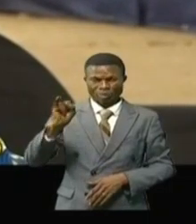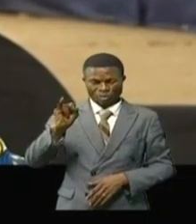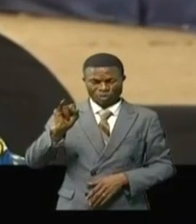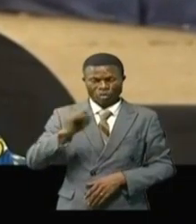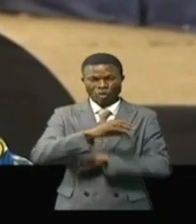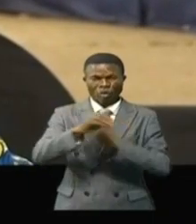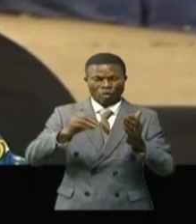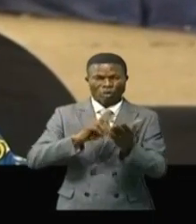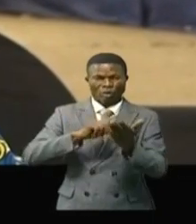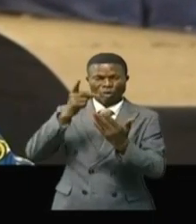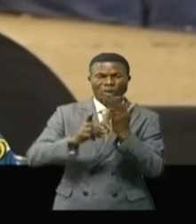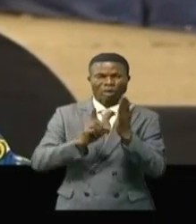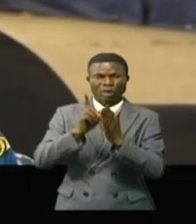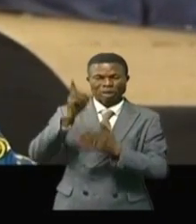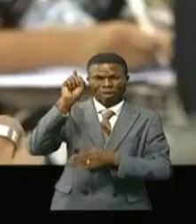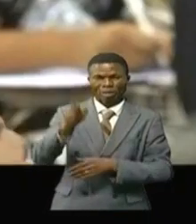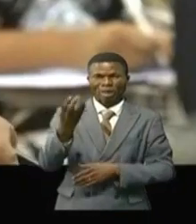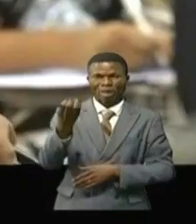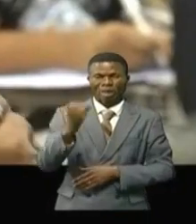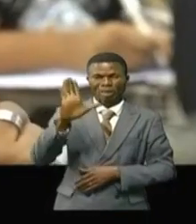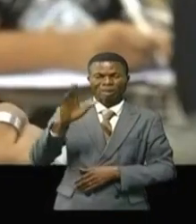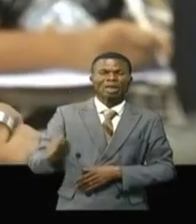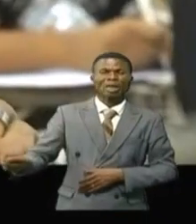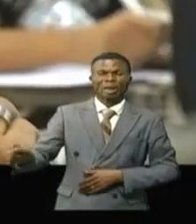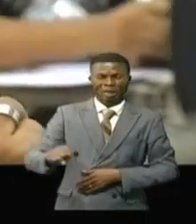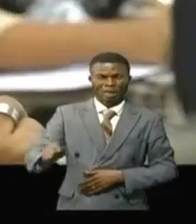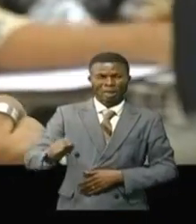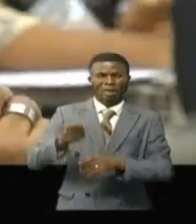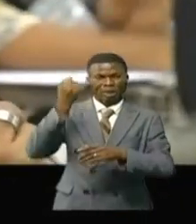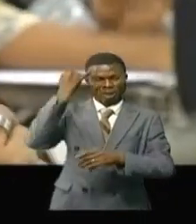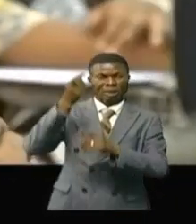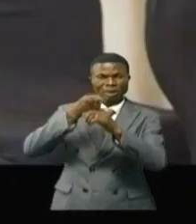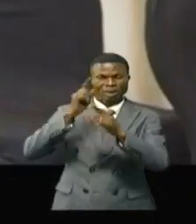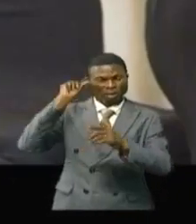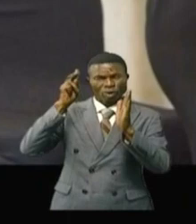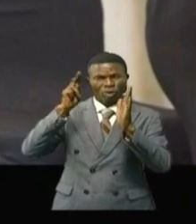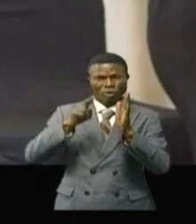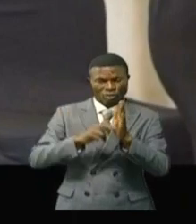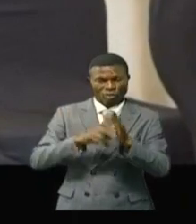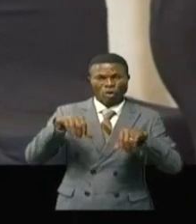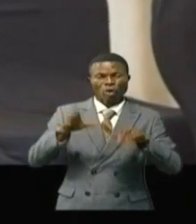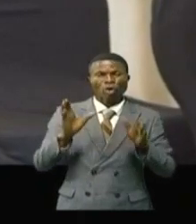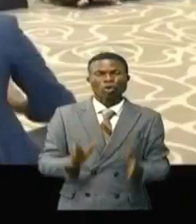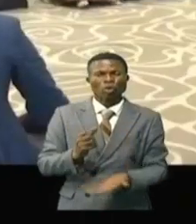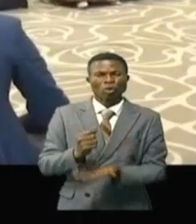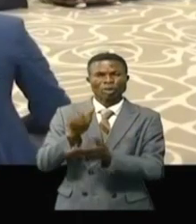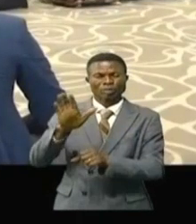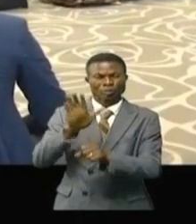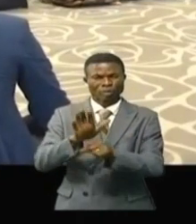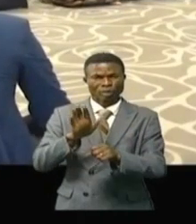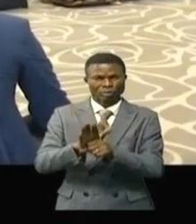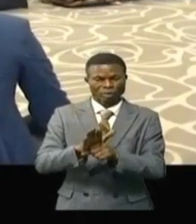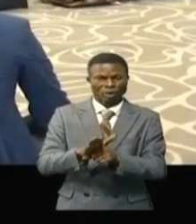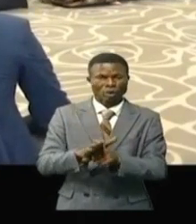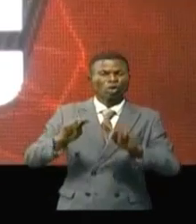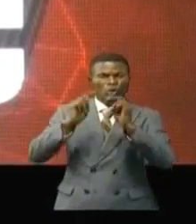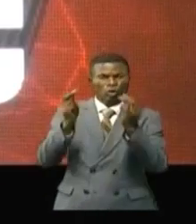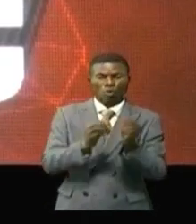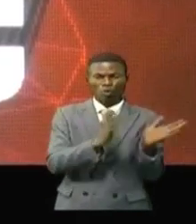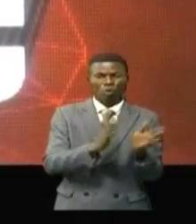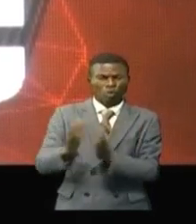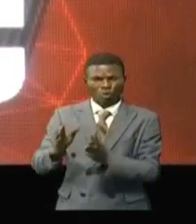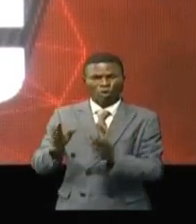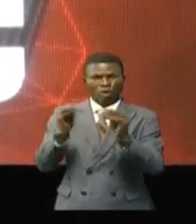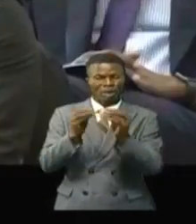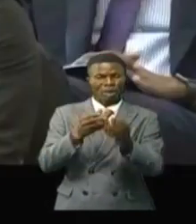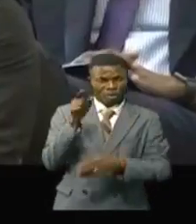centre du programme de développement de 145 territoires initié par le gouvernement RD congolais. Plusieurs panels sont proposés au cours de